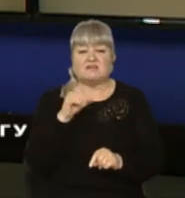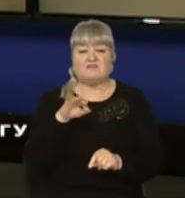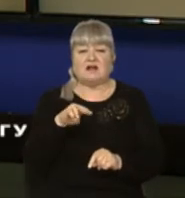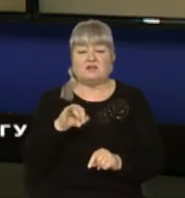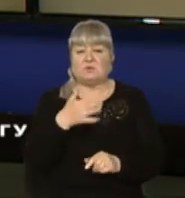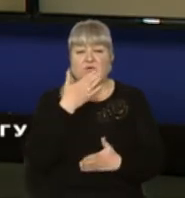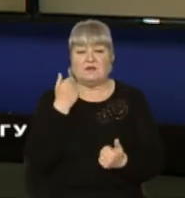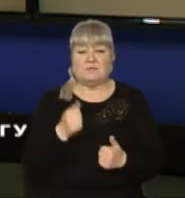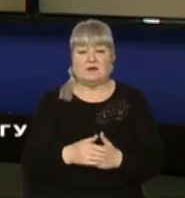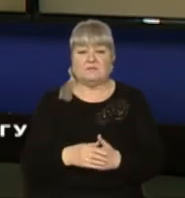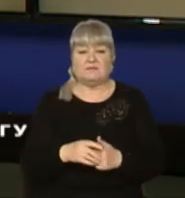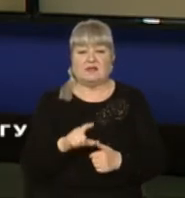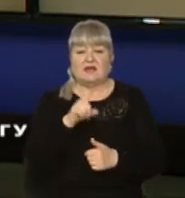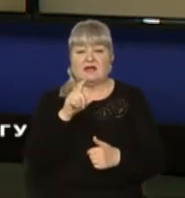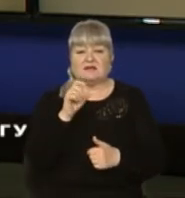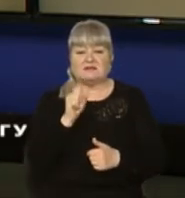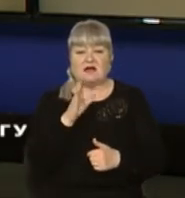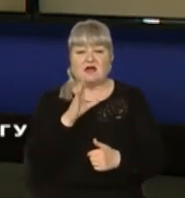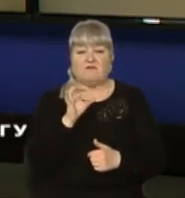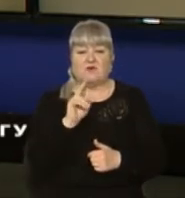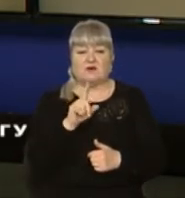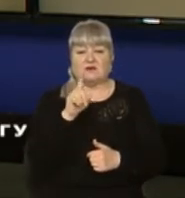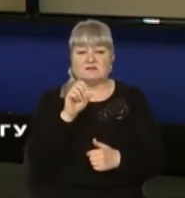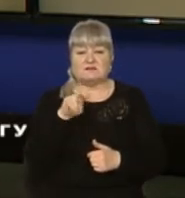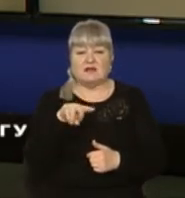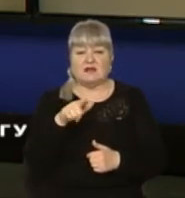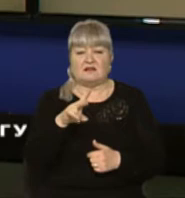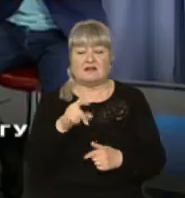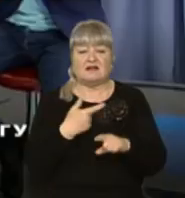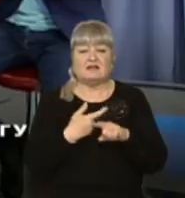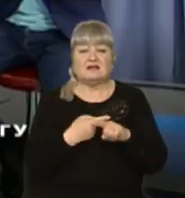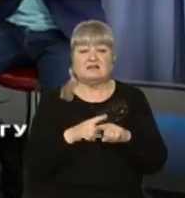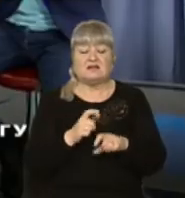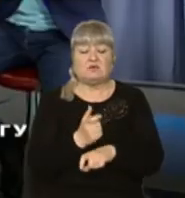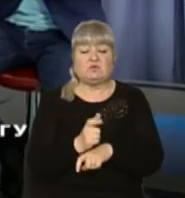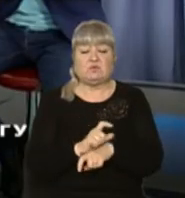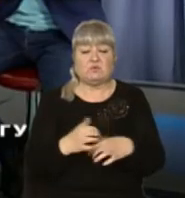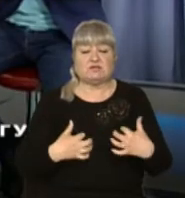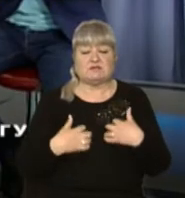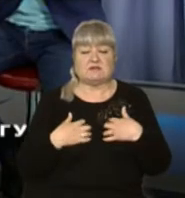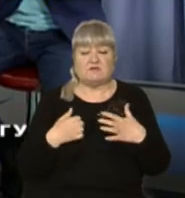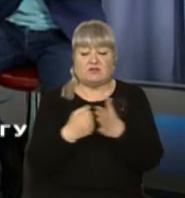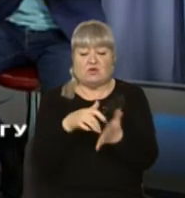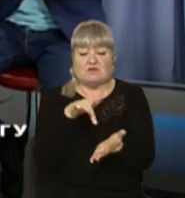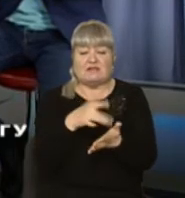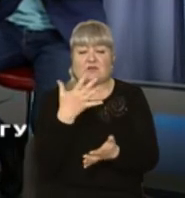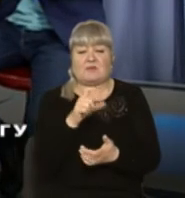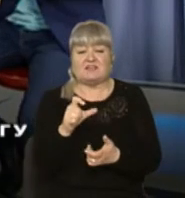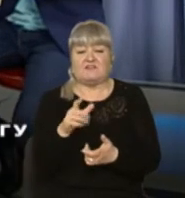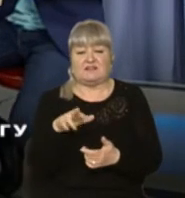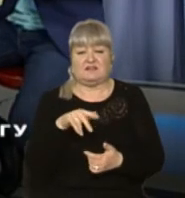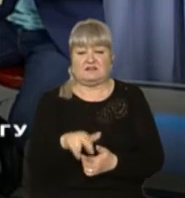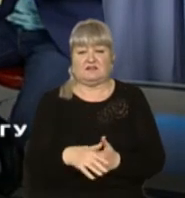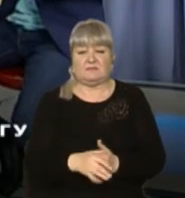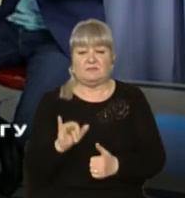вулиця Завокзальна. Я вам скажу, це дуже жахливо. Це до центру буквально 5 хвилин йти. І минулого року